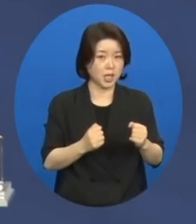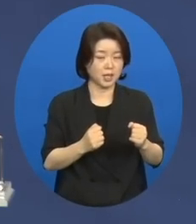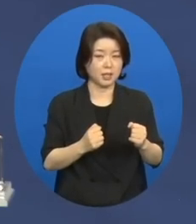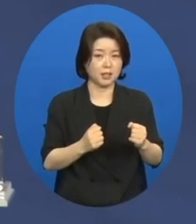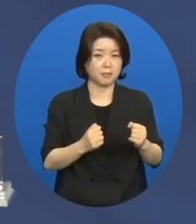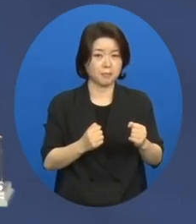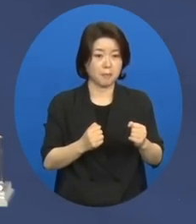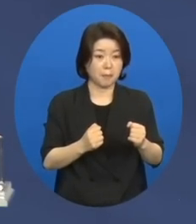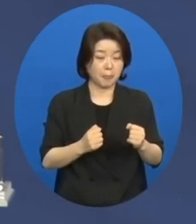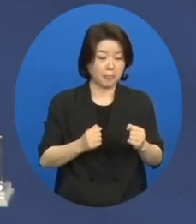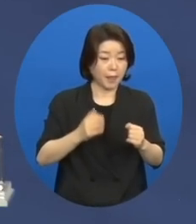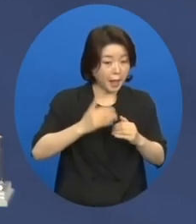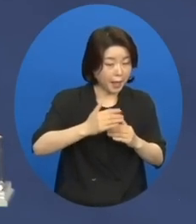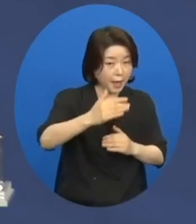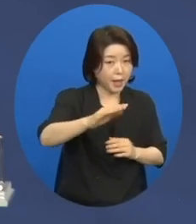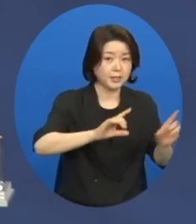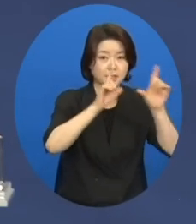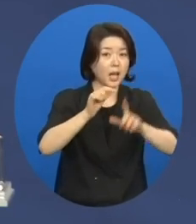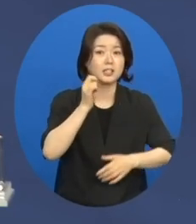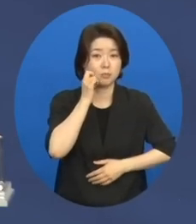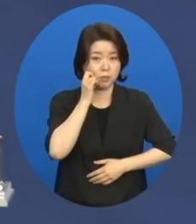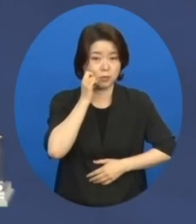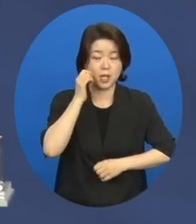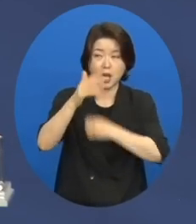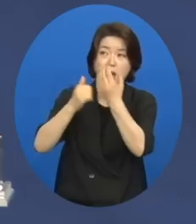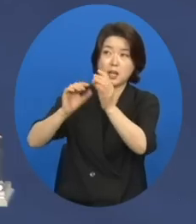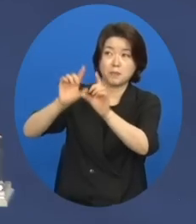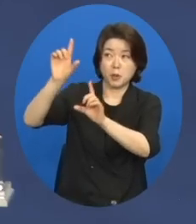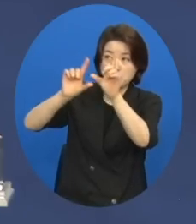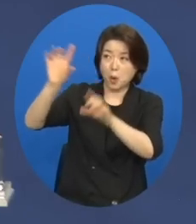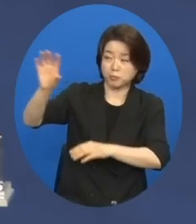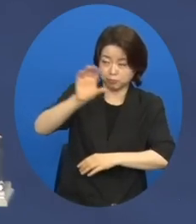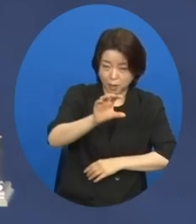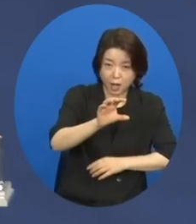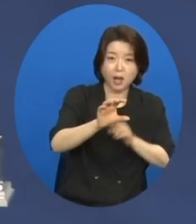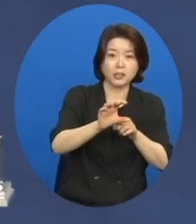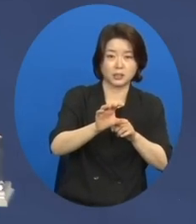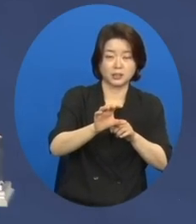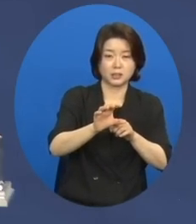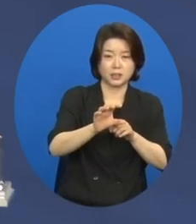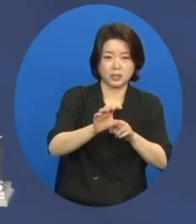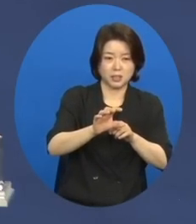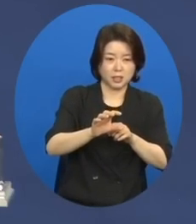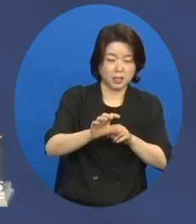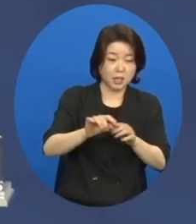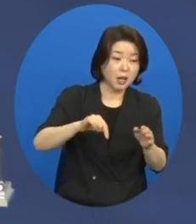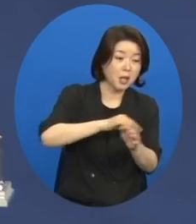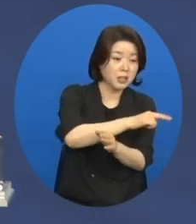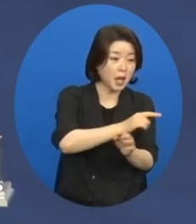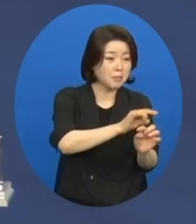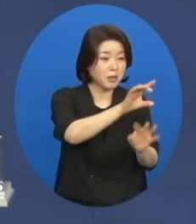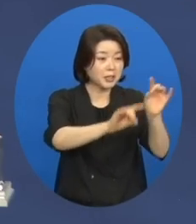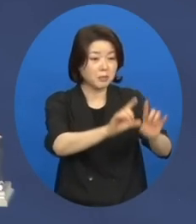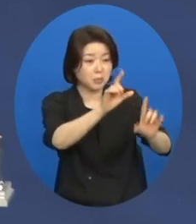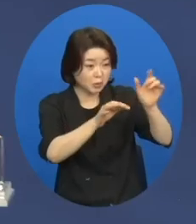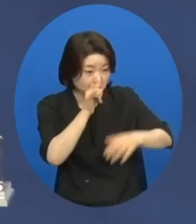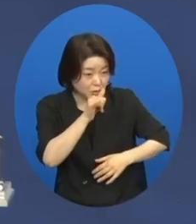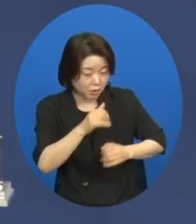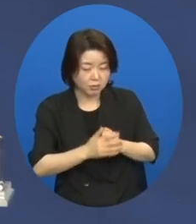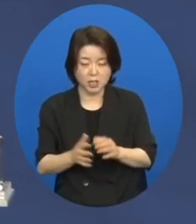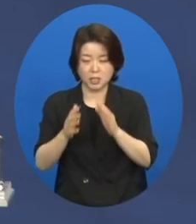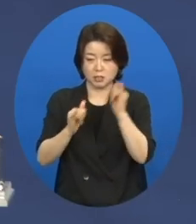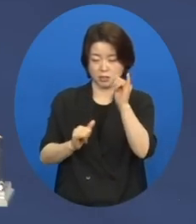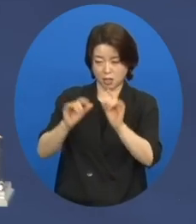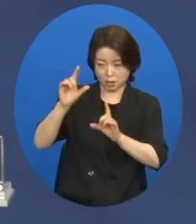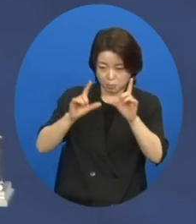우리 존재를 살아갈 수 없는 하나님의 형상이란 말 자체가 다른 모든 것들은 각기의 형상이 있는데 사람은 사람의